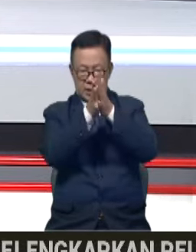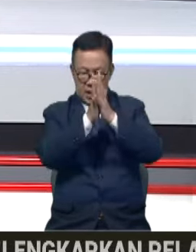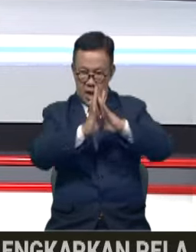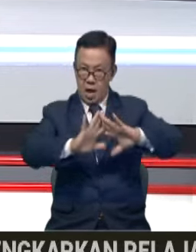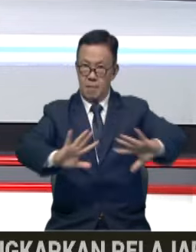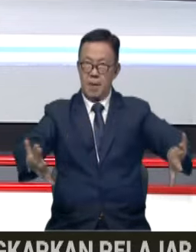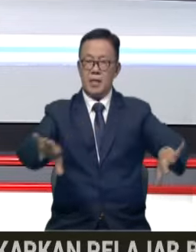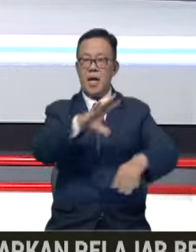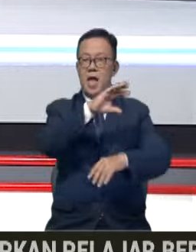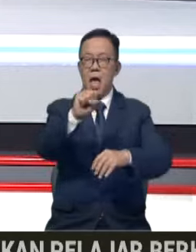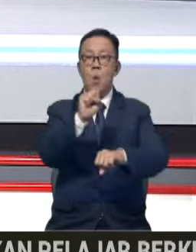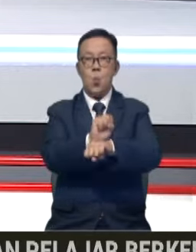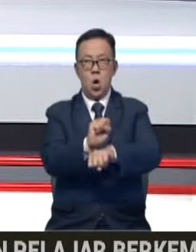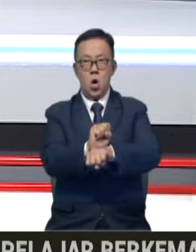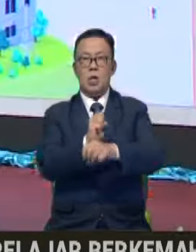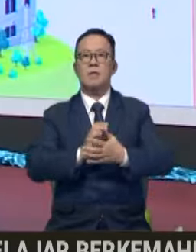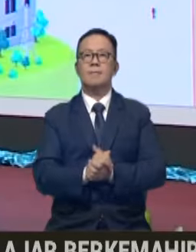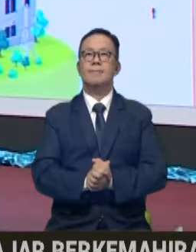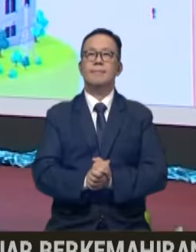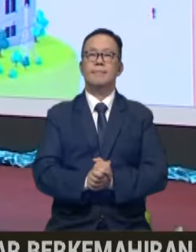kesihatan pekerjaan.